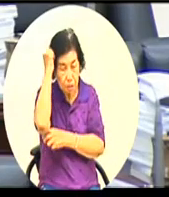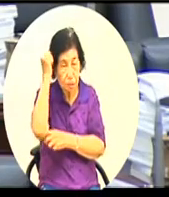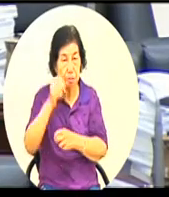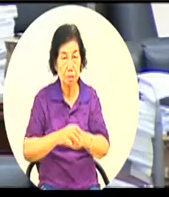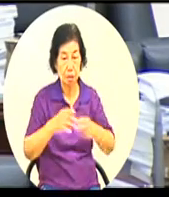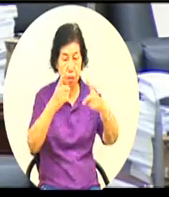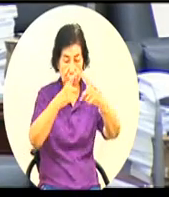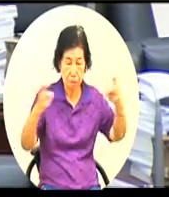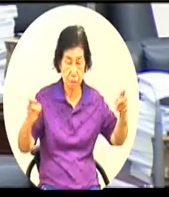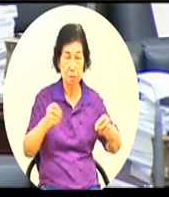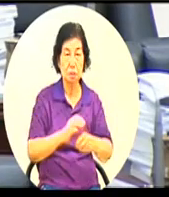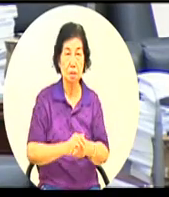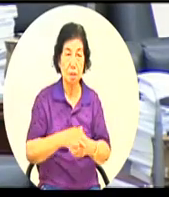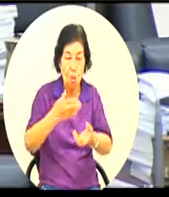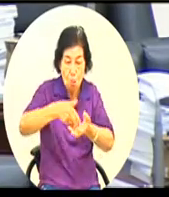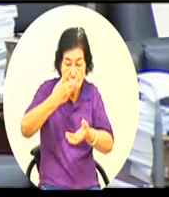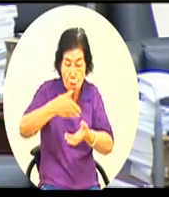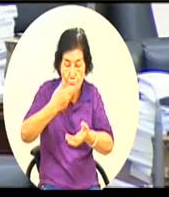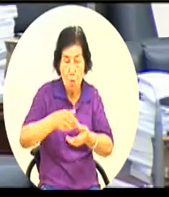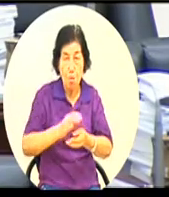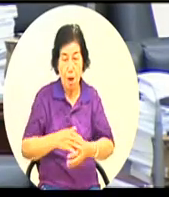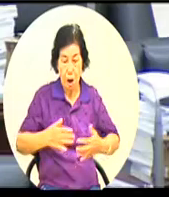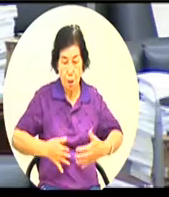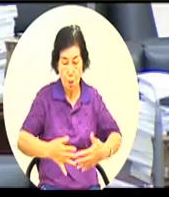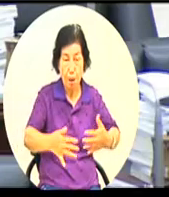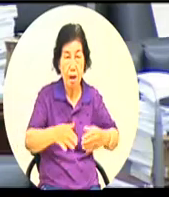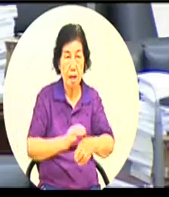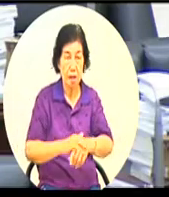食饭饱，7点外过，